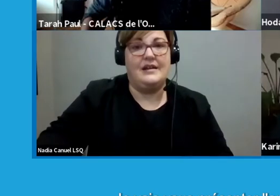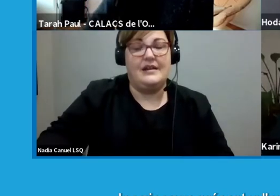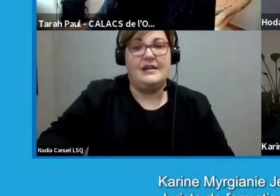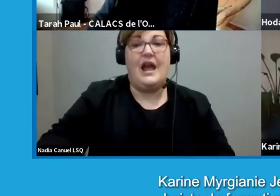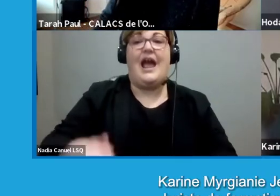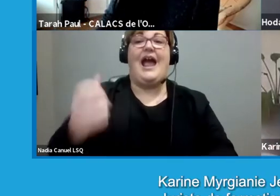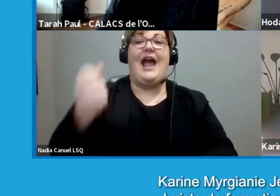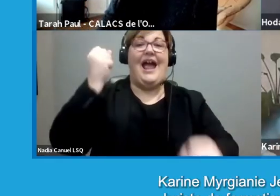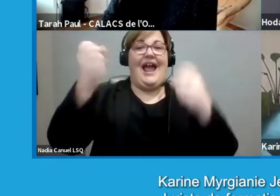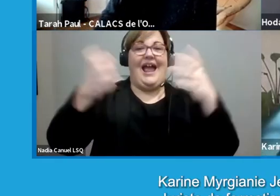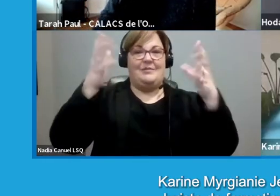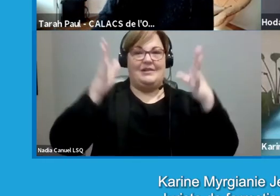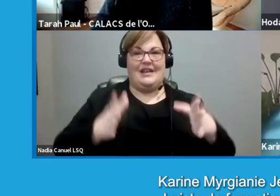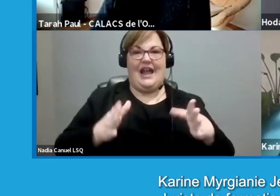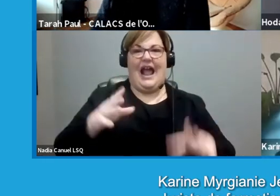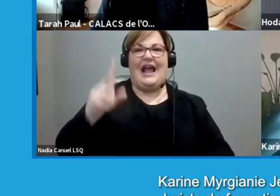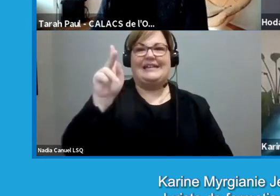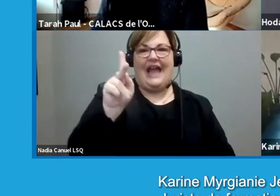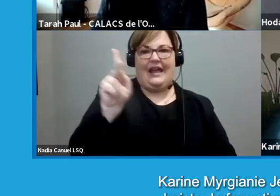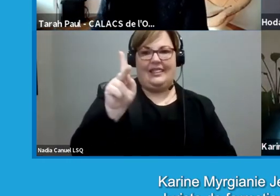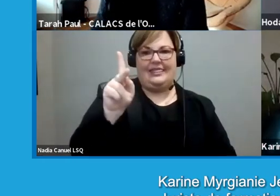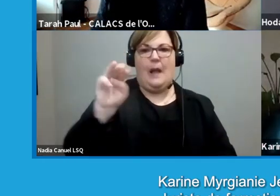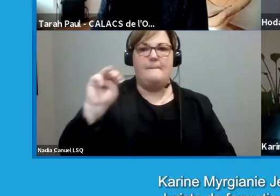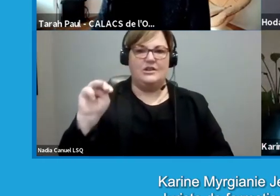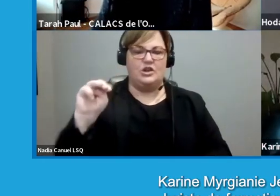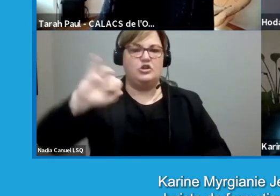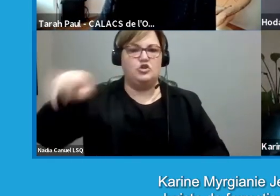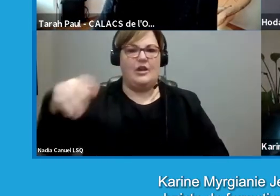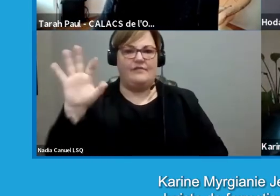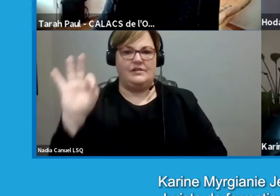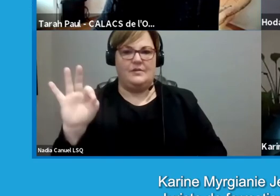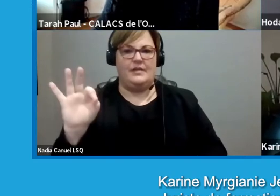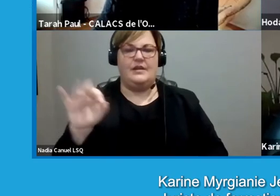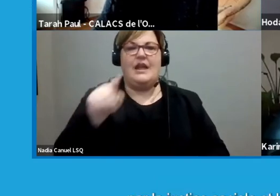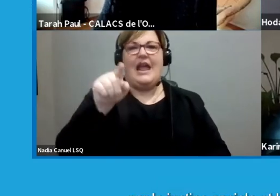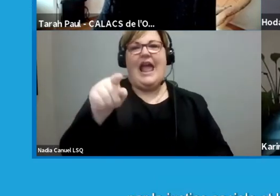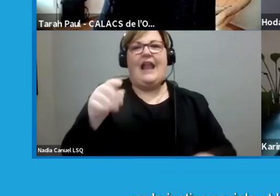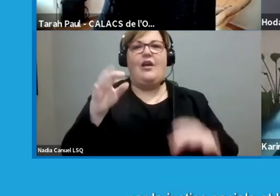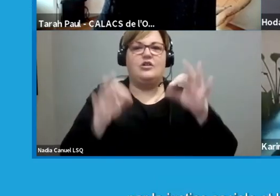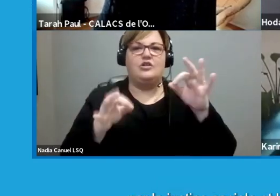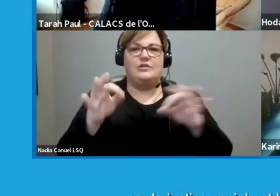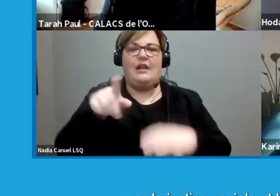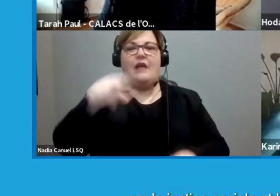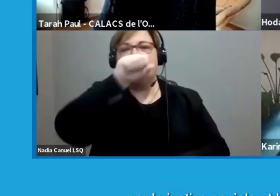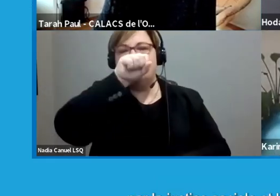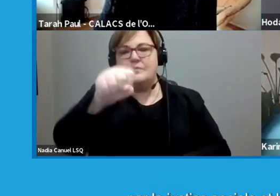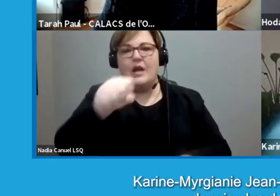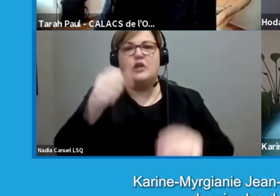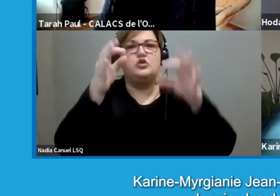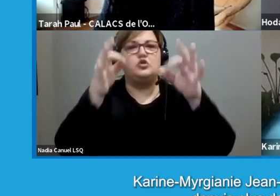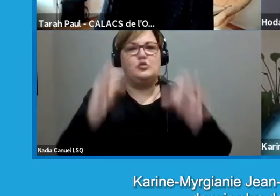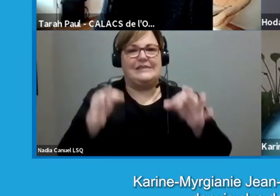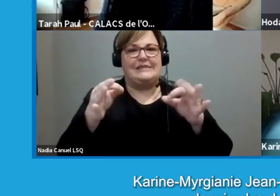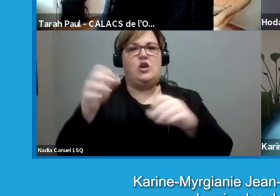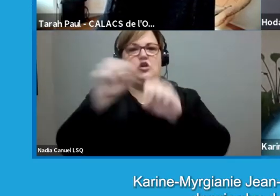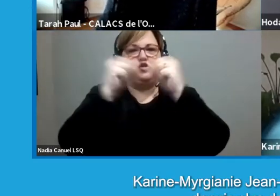l'animatrice aujourd'hui, Karine Mirjani Jean-François, juriste de formation, passionnée par la justice sociale et les droits humains.